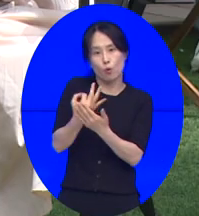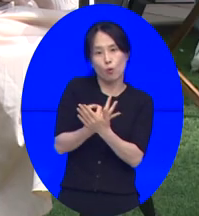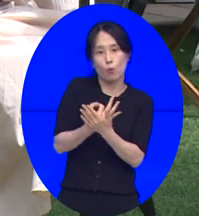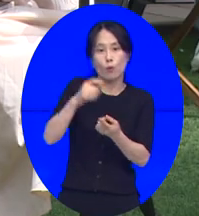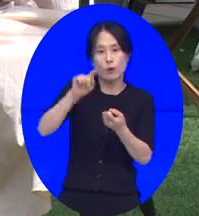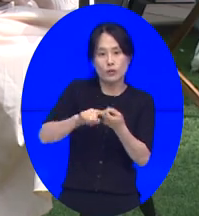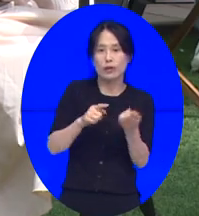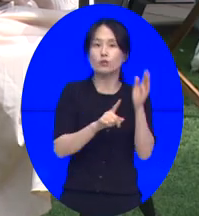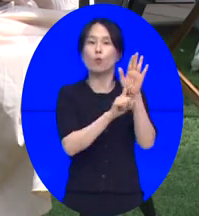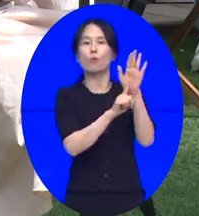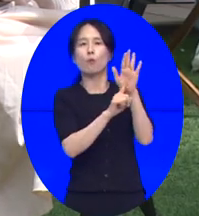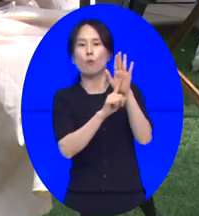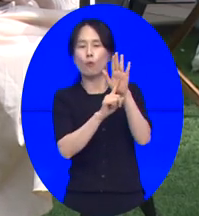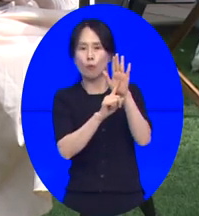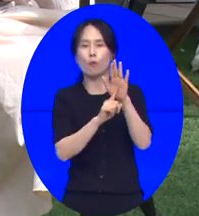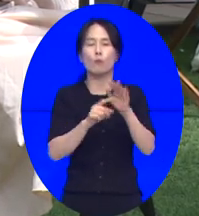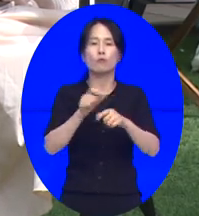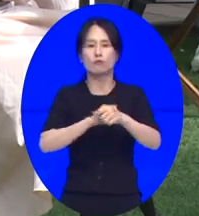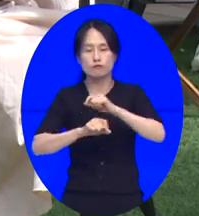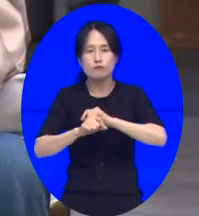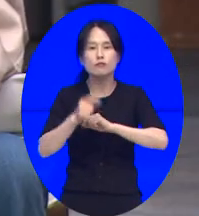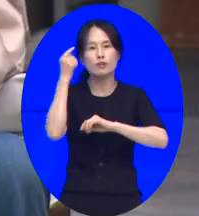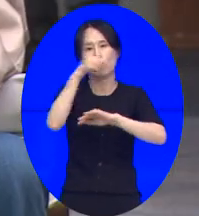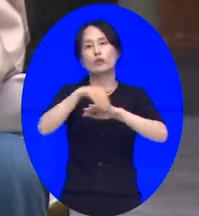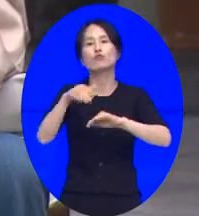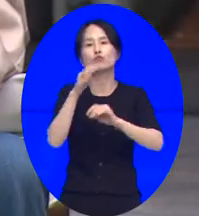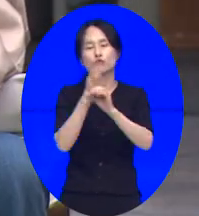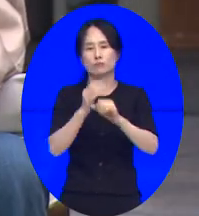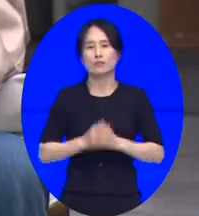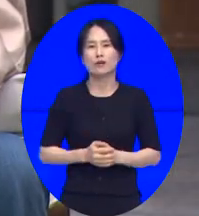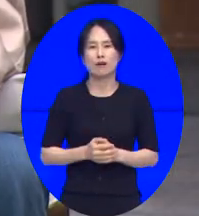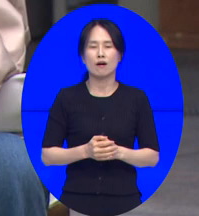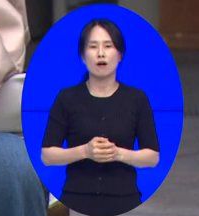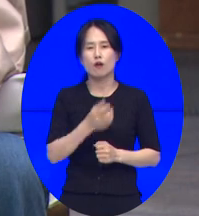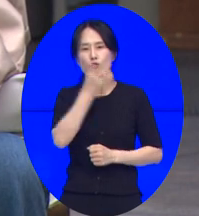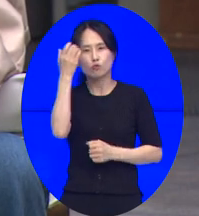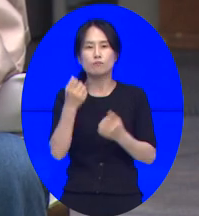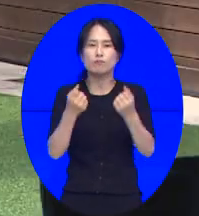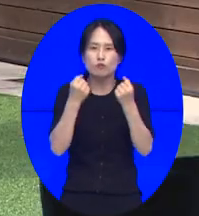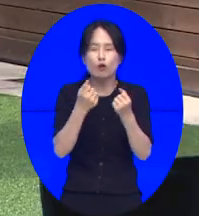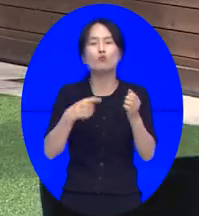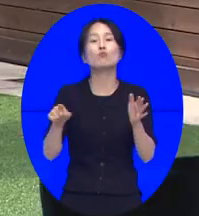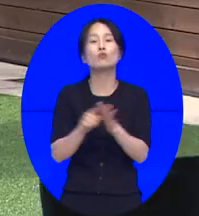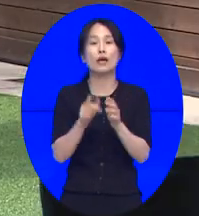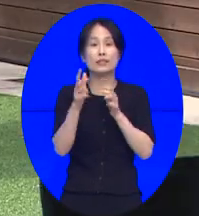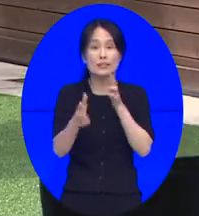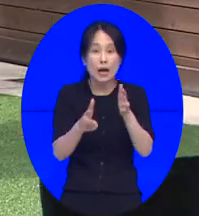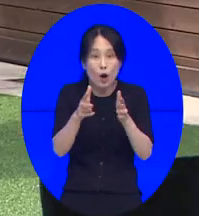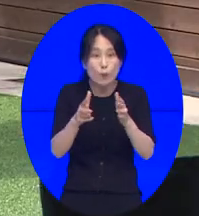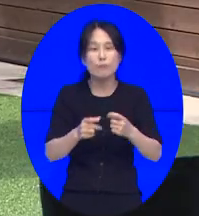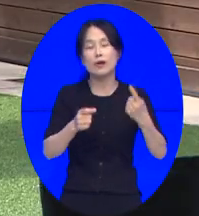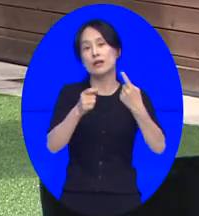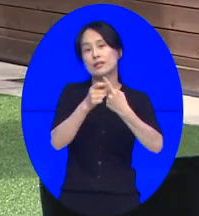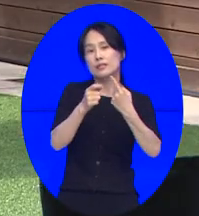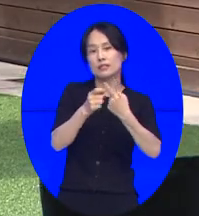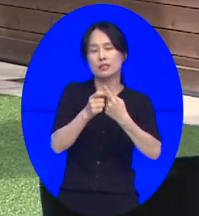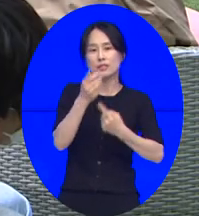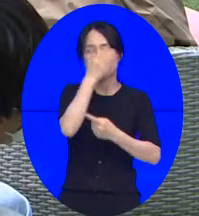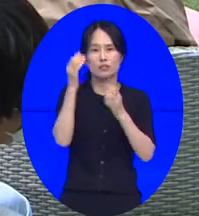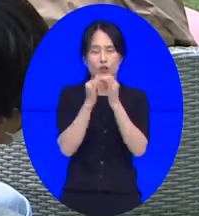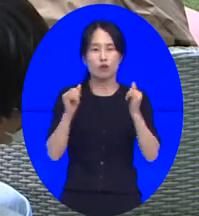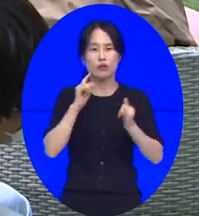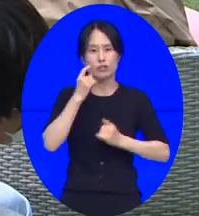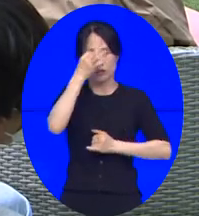기회소득 홍보대사로도 활동합니다. 청년 예술인들의 꿈을 응원하기 위한 사업, 경기도 제1기